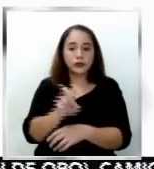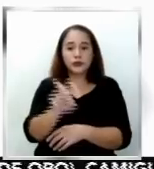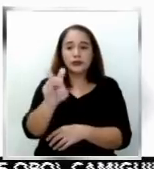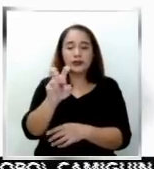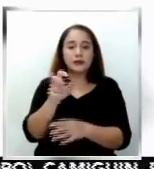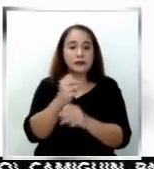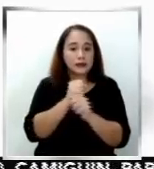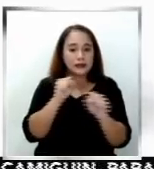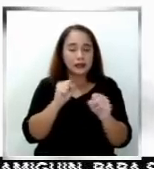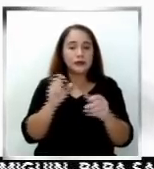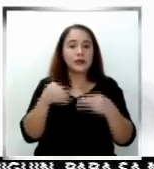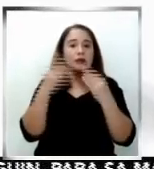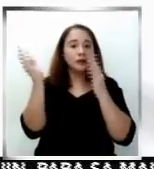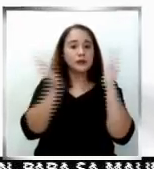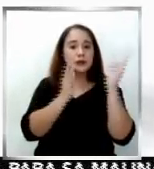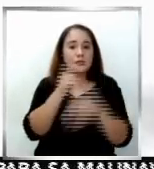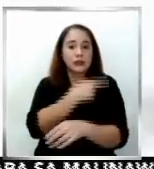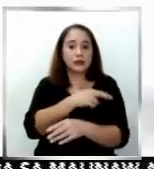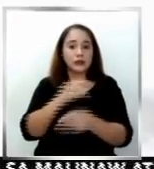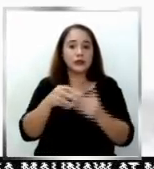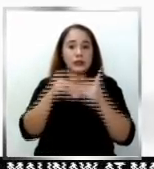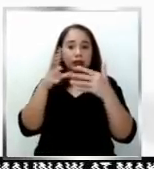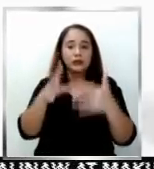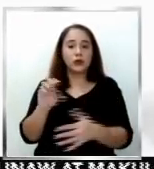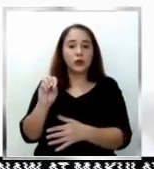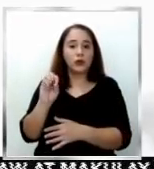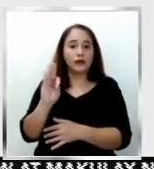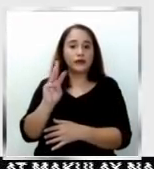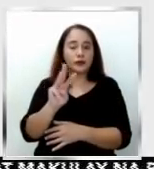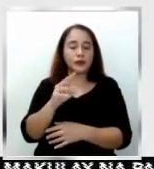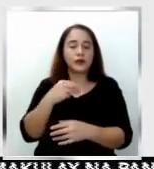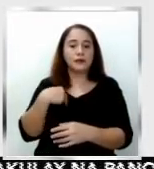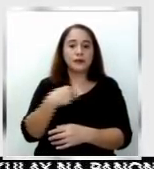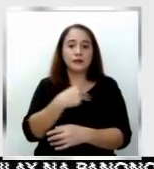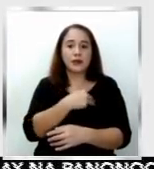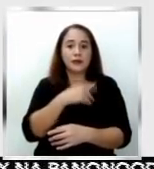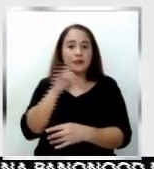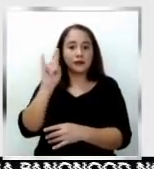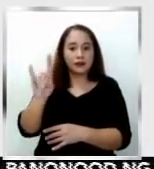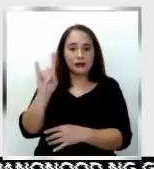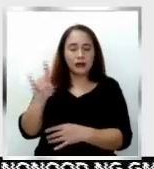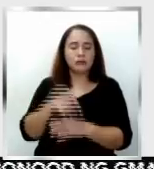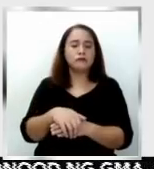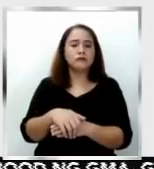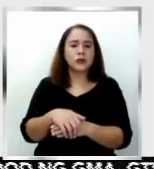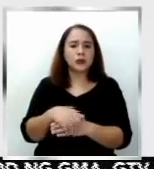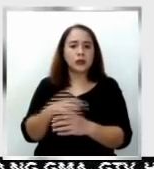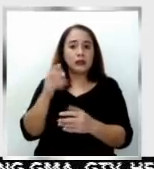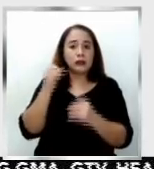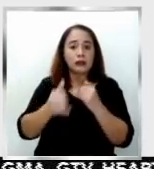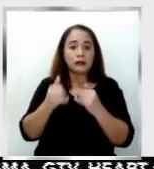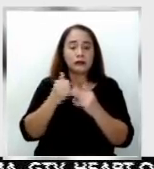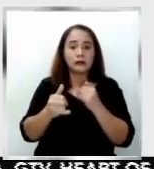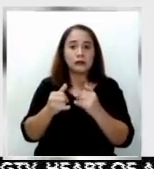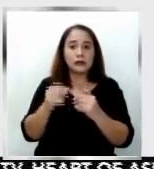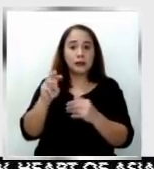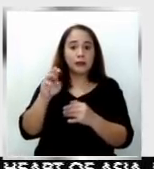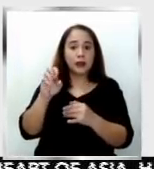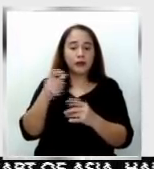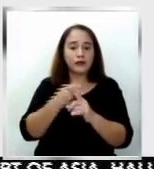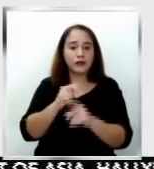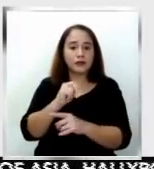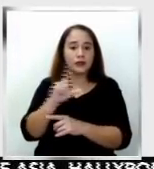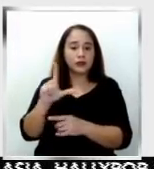serbisyo, religious leaders, mga OFW at miyembro ng media. Ang huling natanggap na memo ng mga LGU mula sa National